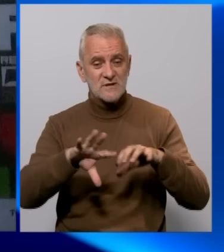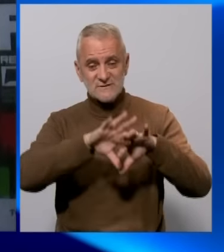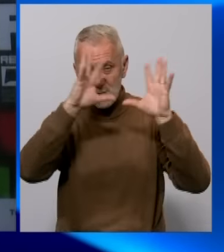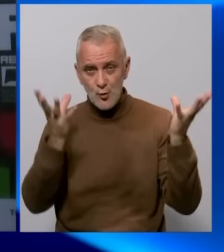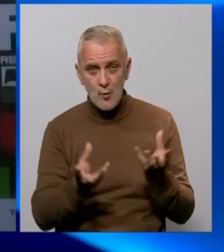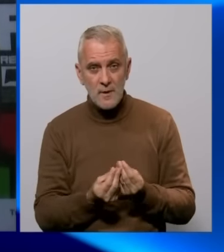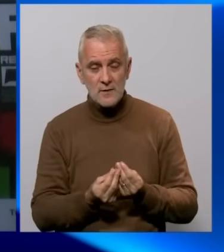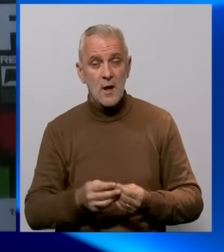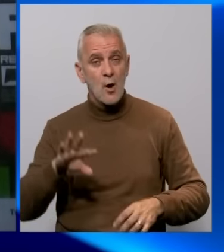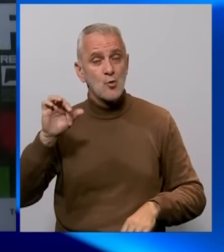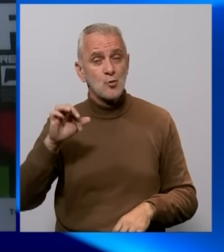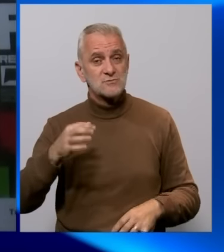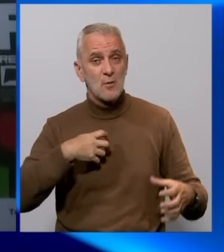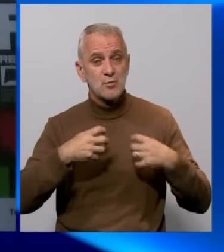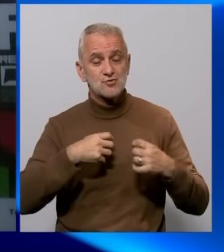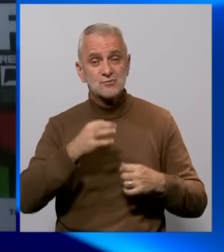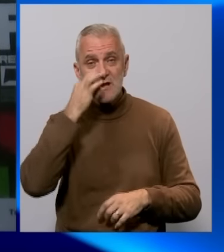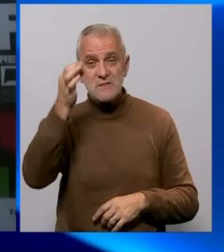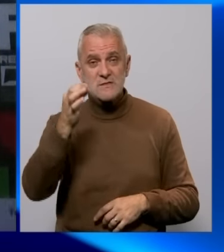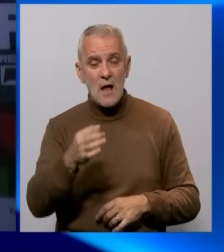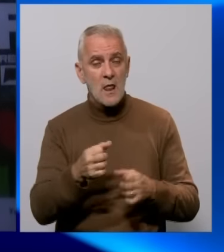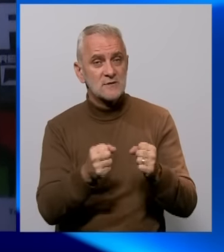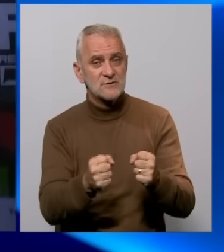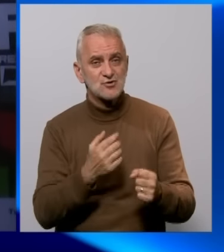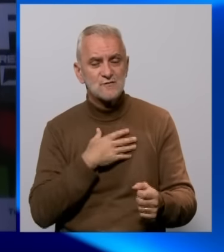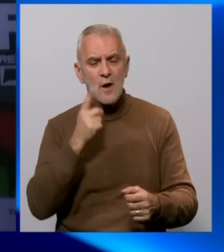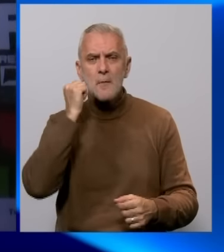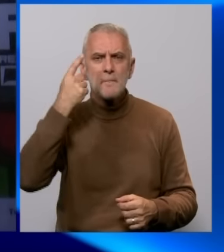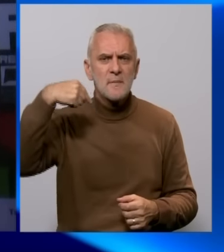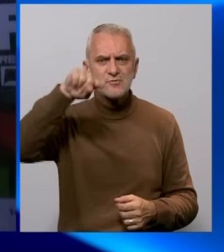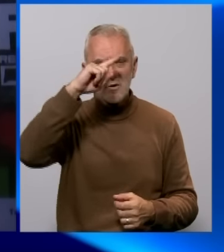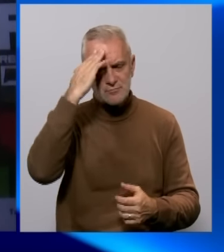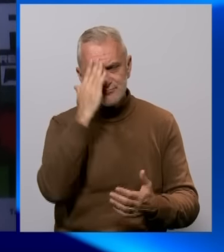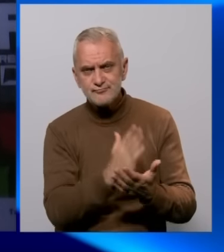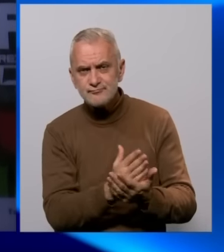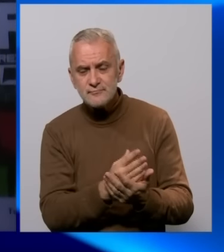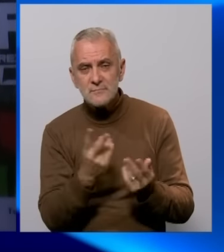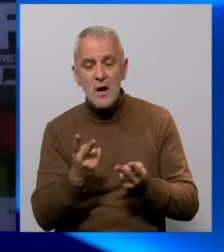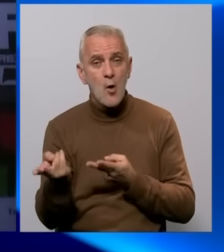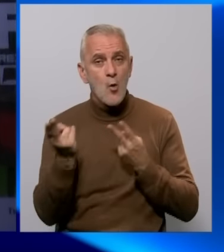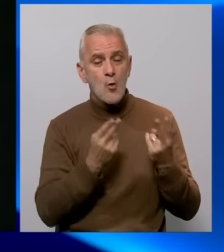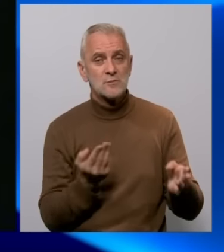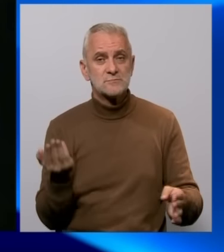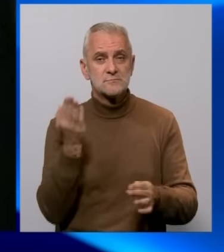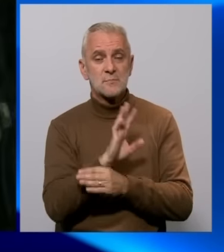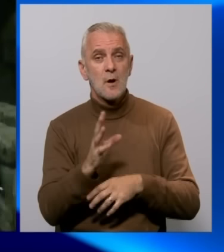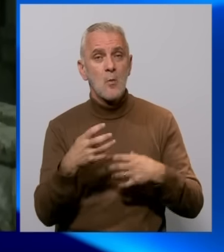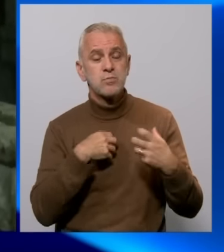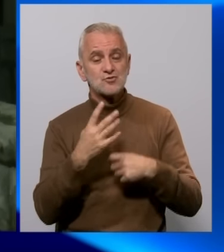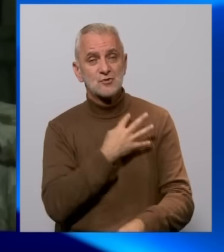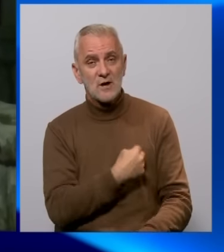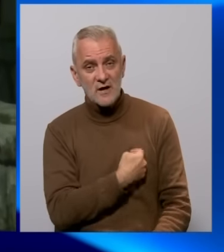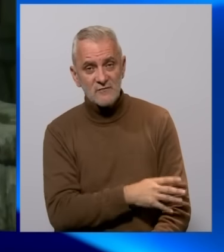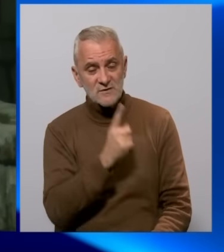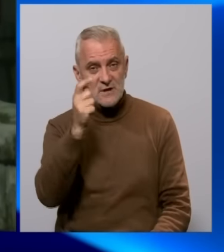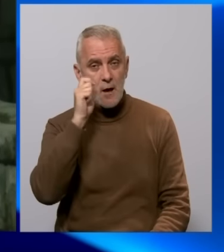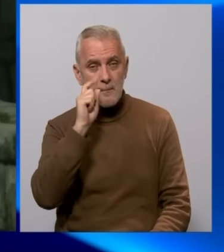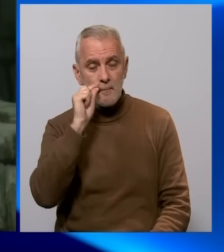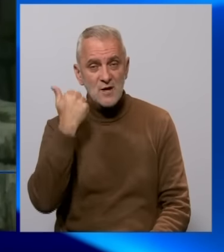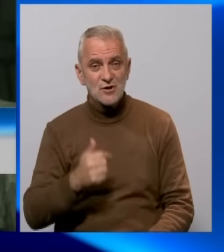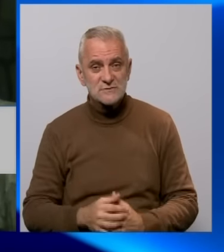cjelini. Tuzlanski pozorišni dani su zadržali svoj međunarodni karakter, pa će kao gosti nastupiti i pozorišta iz Hrvatske i